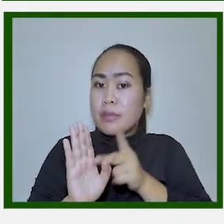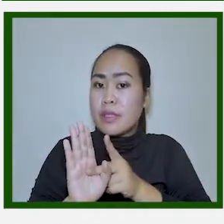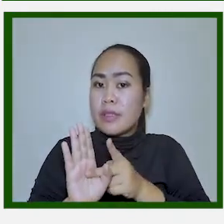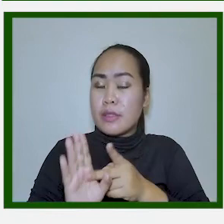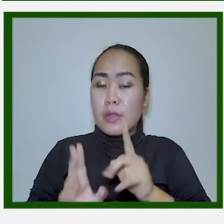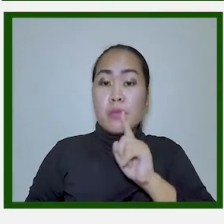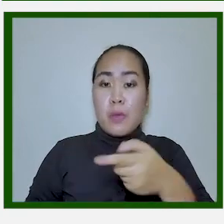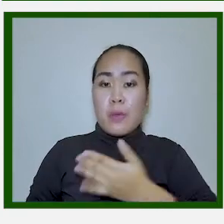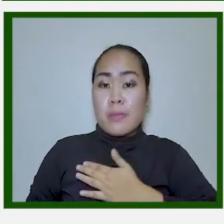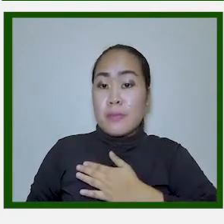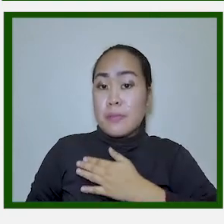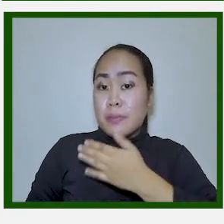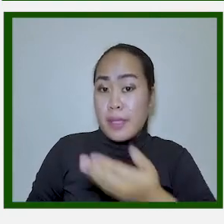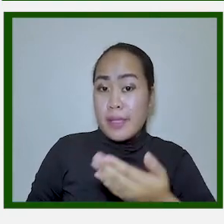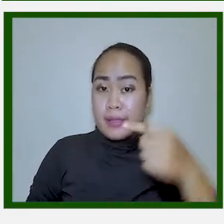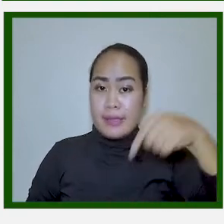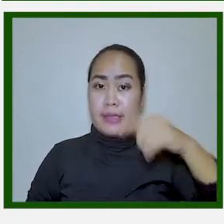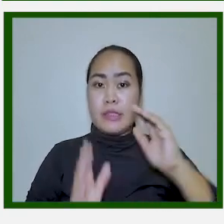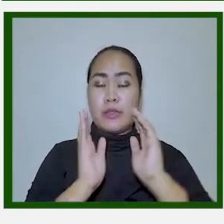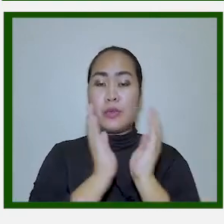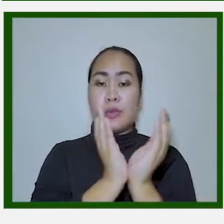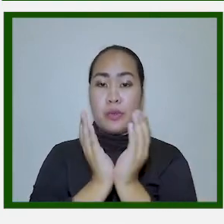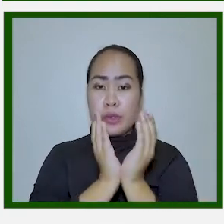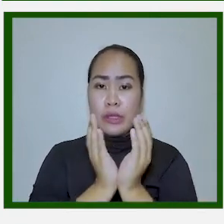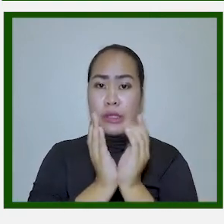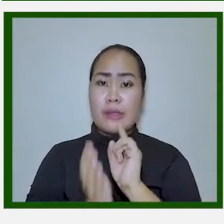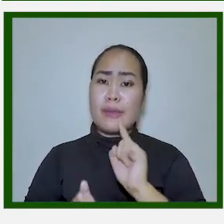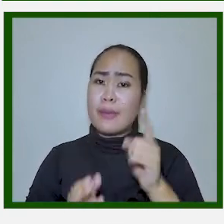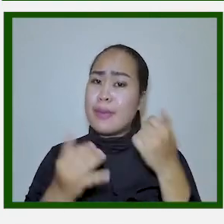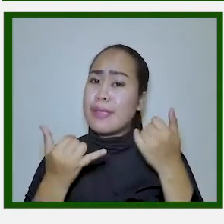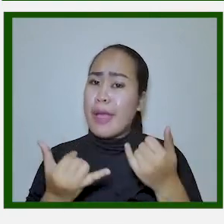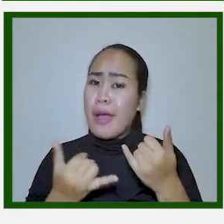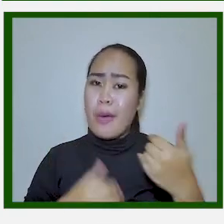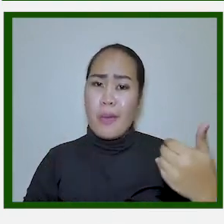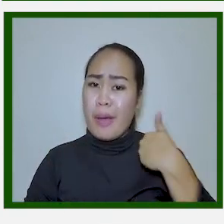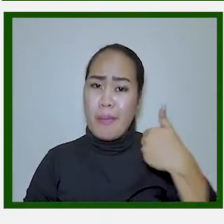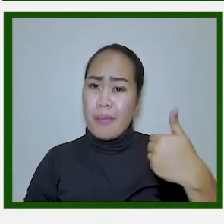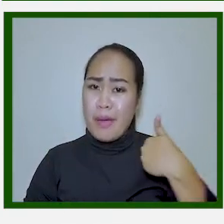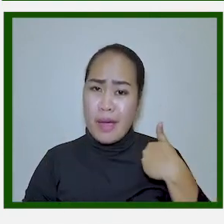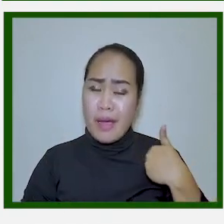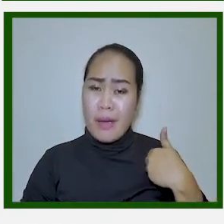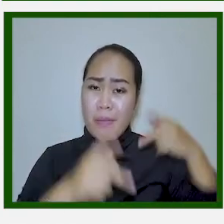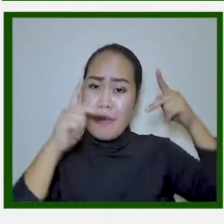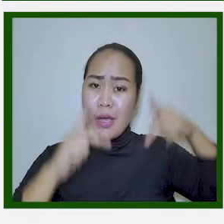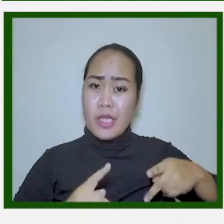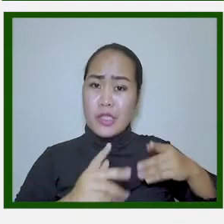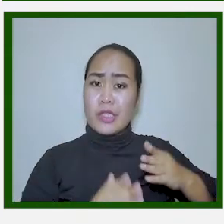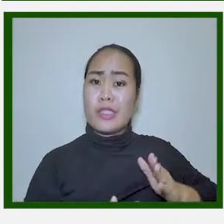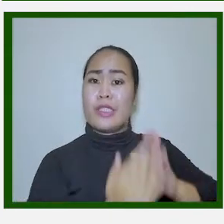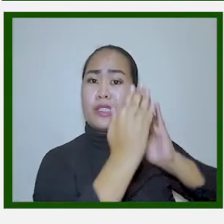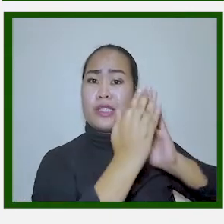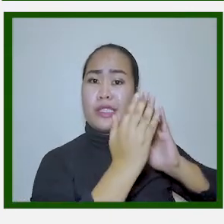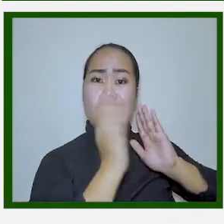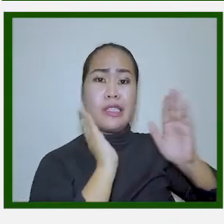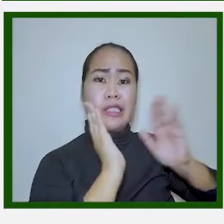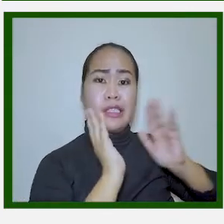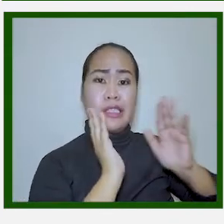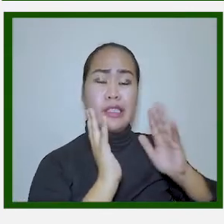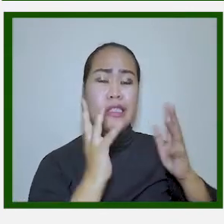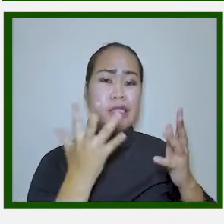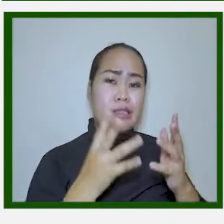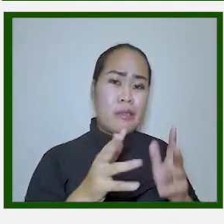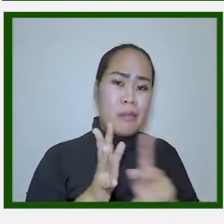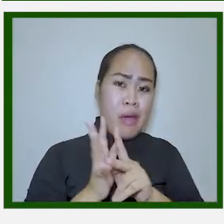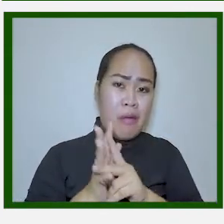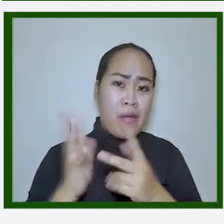ating komunidad, no, dahil nga wala pa munang mga in-person na interaction, lalong-lalo na pagdating sa mga paaralan at